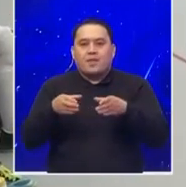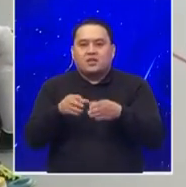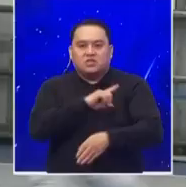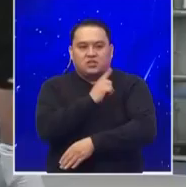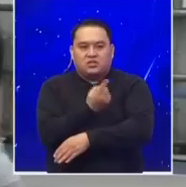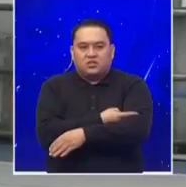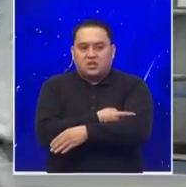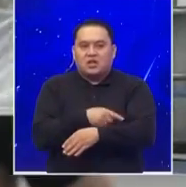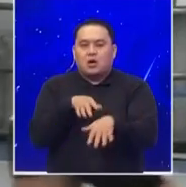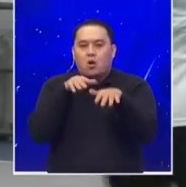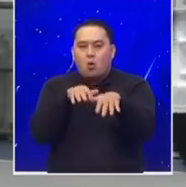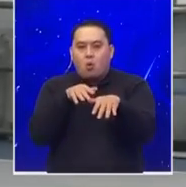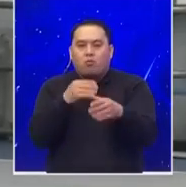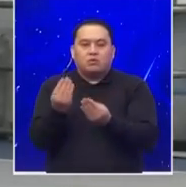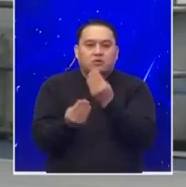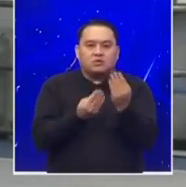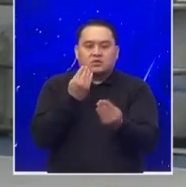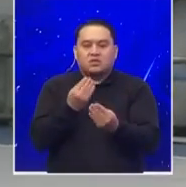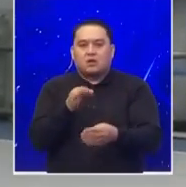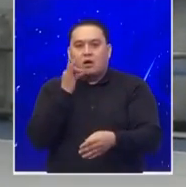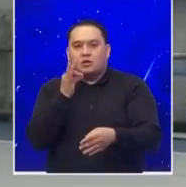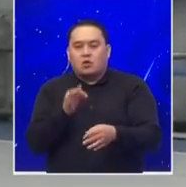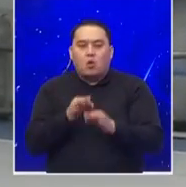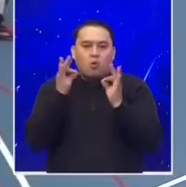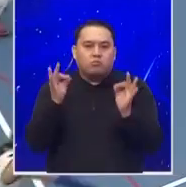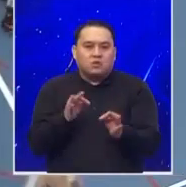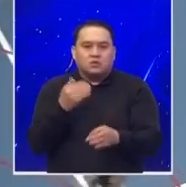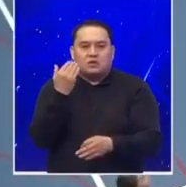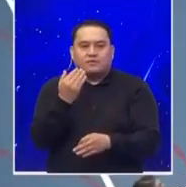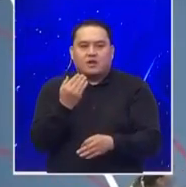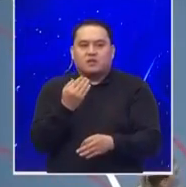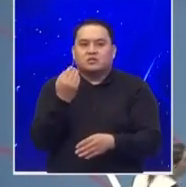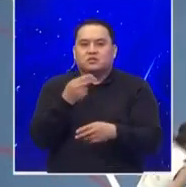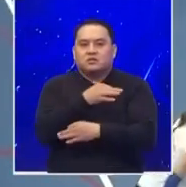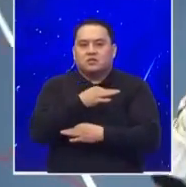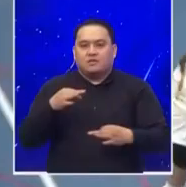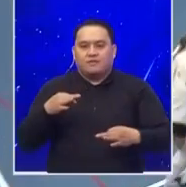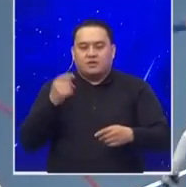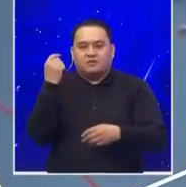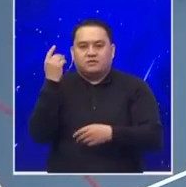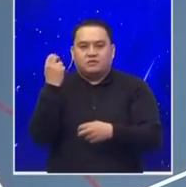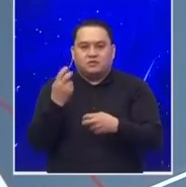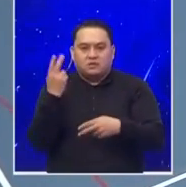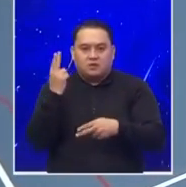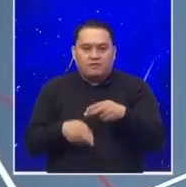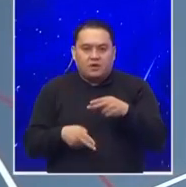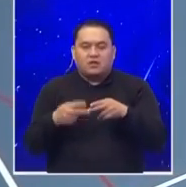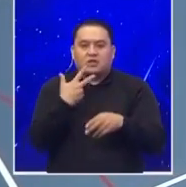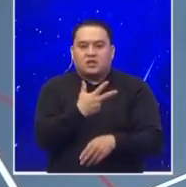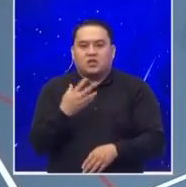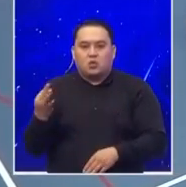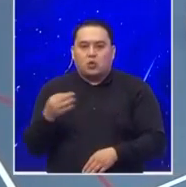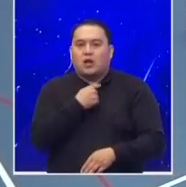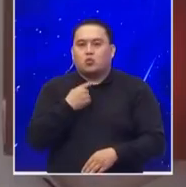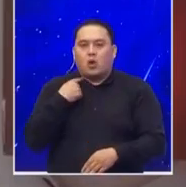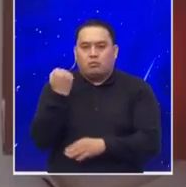Сильные подачи и тактические розыгрыши не оставили шансов хозяйкам площадки. Завершилась встреча с разгромным счетом 3-0 в пользу